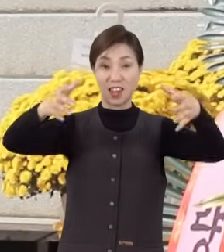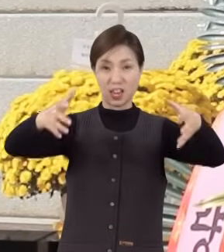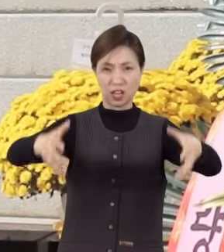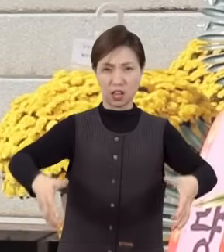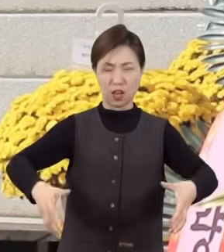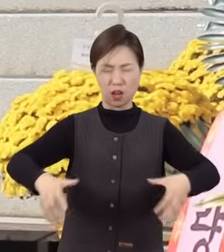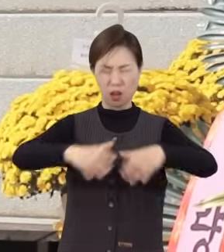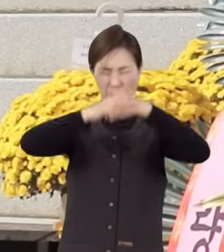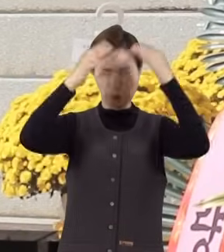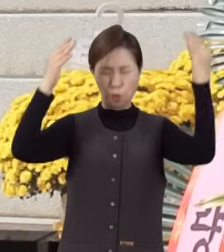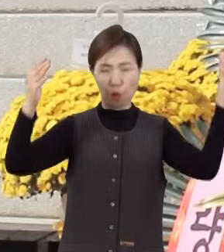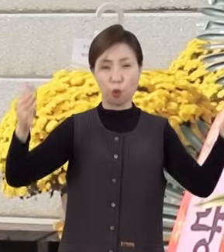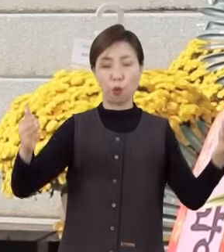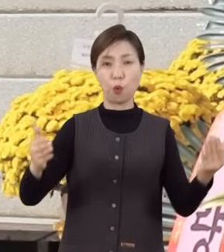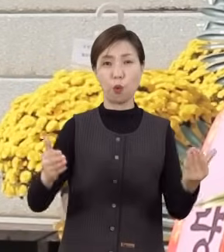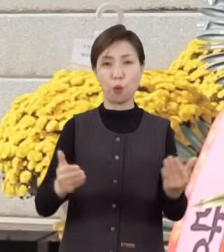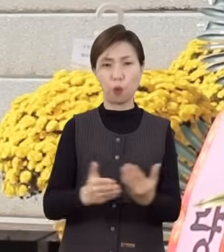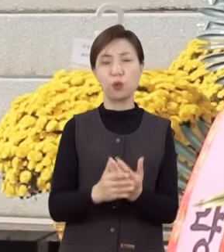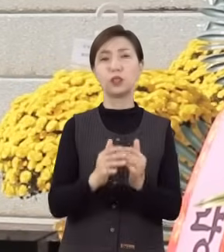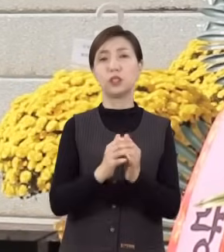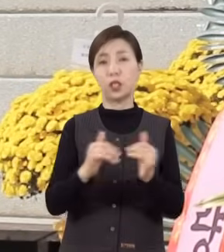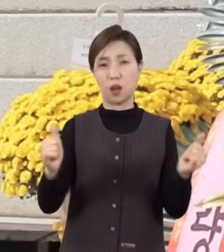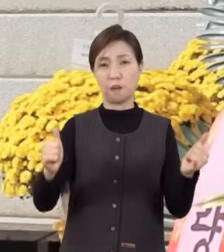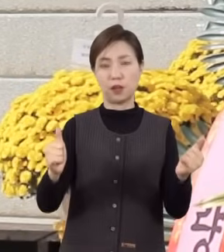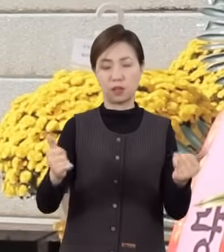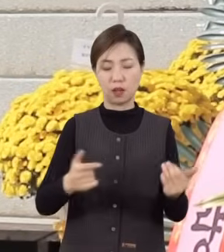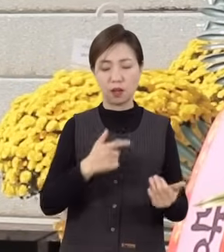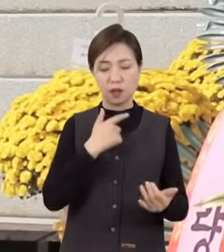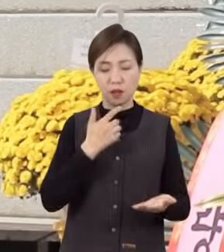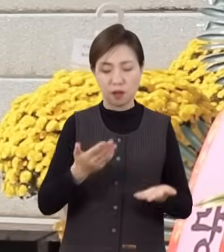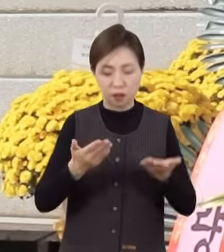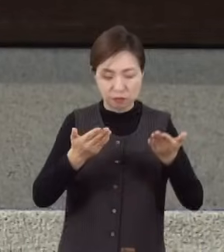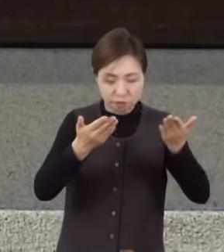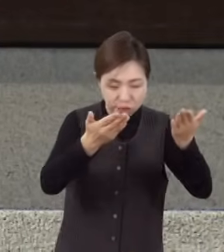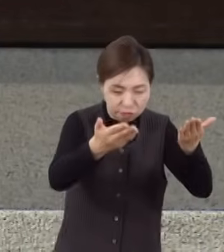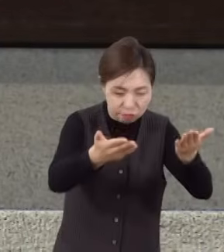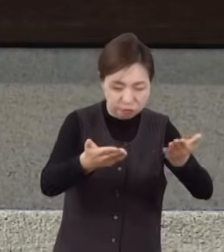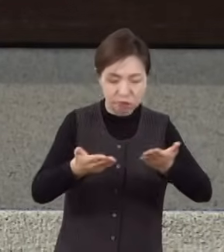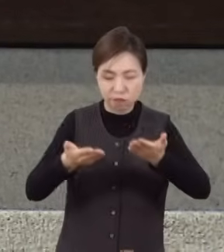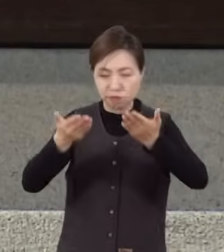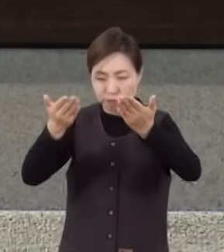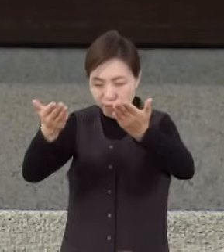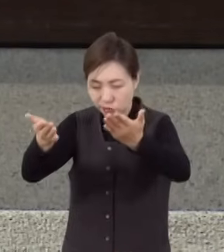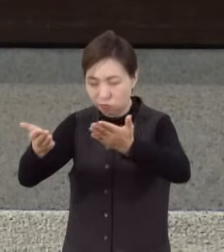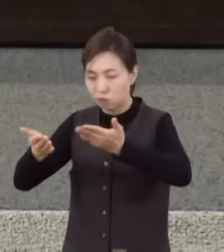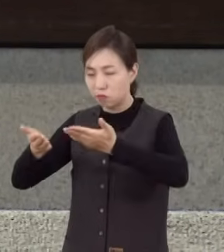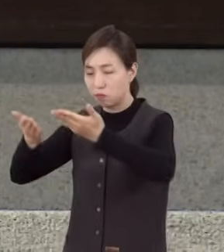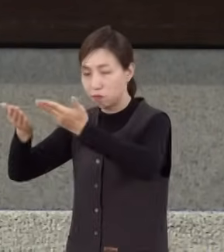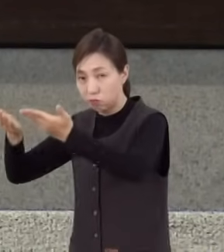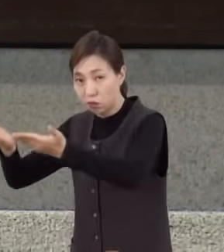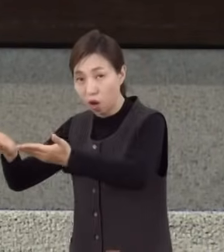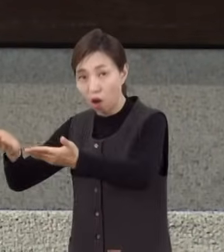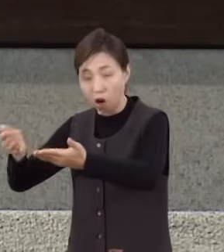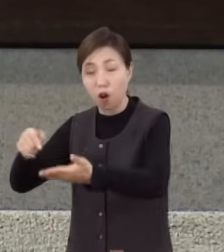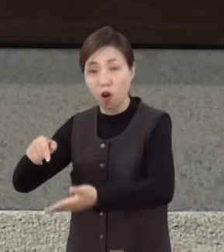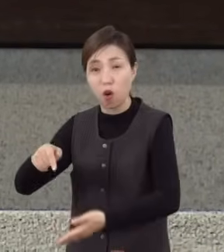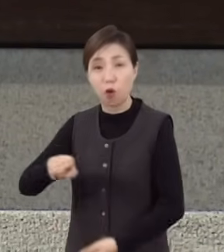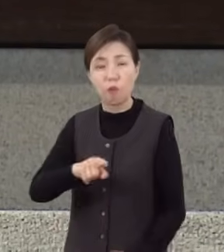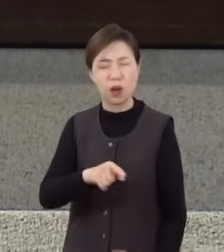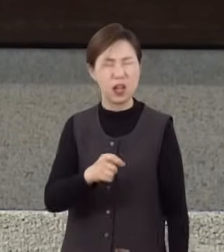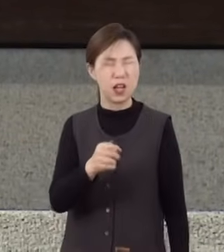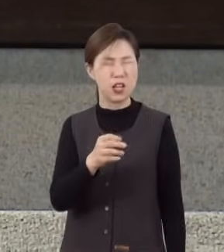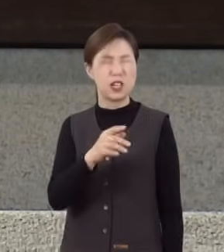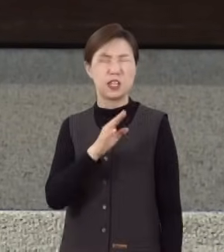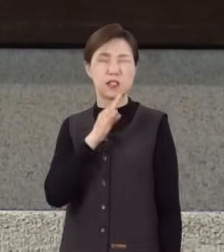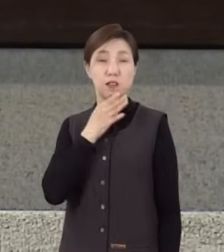있는 모든 사람들에게 공양을 올렸다면 그 복이 많겠느냐 적겠느냐?